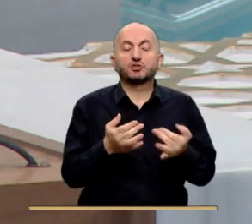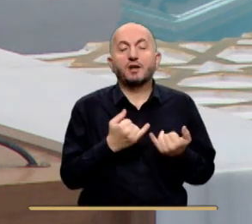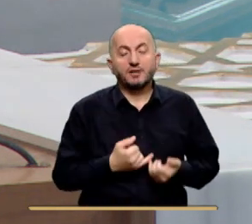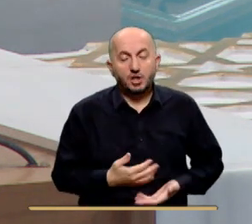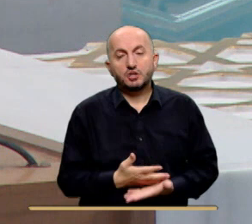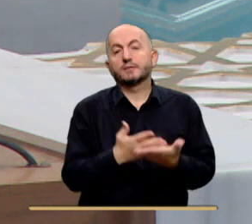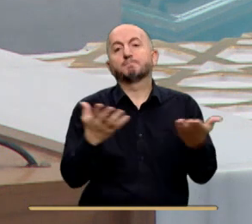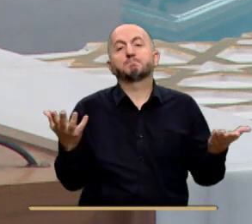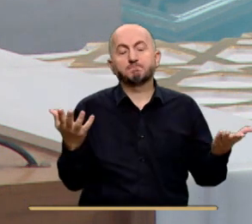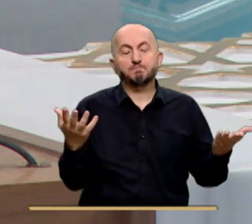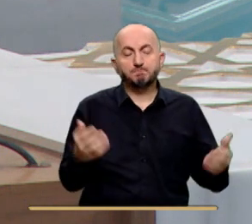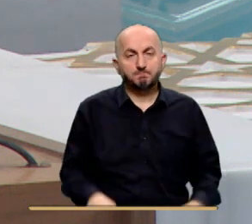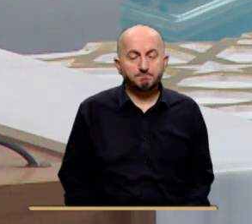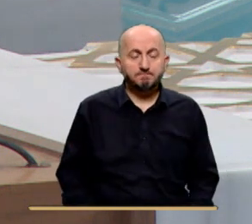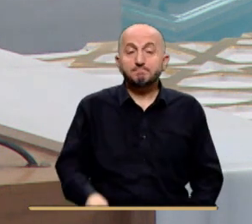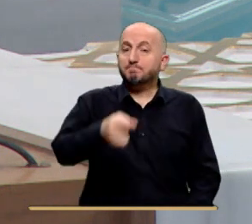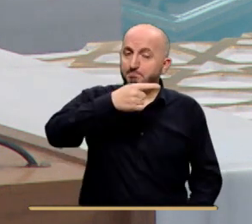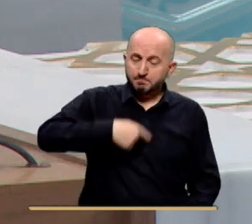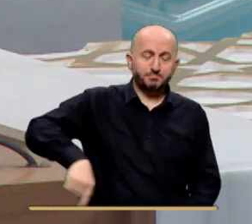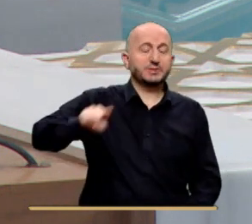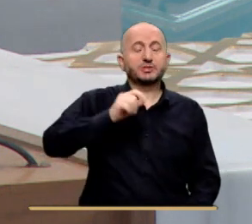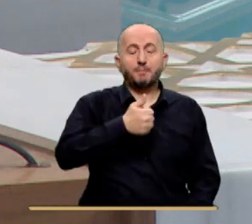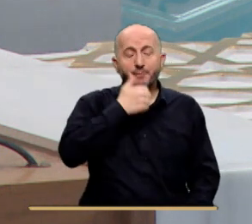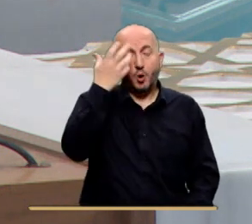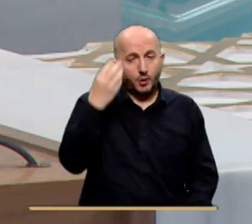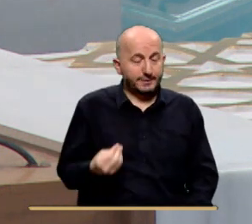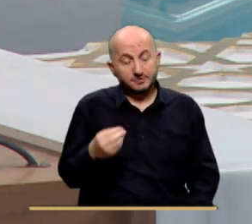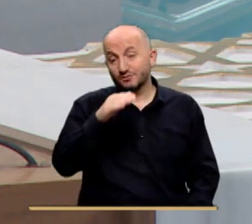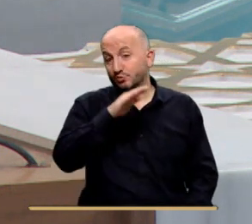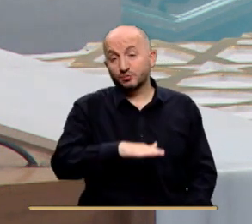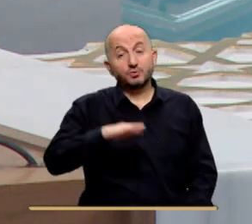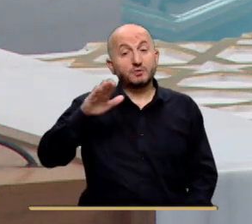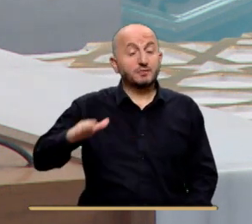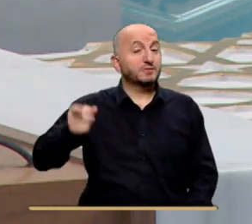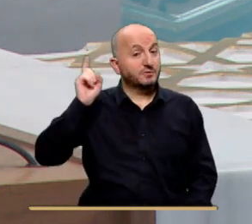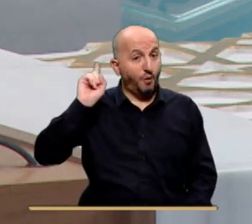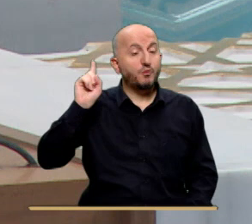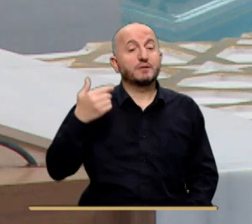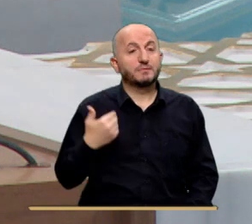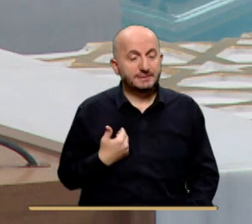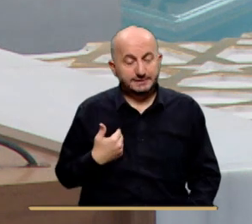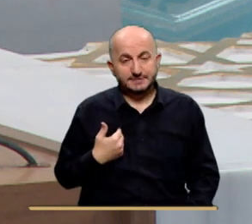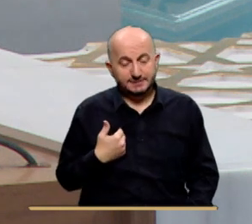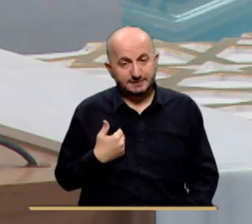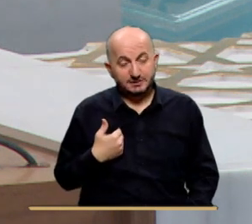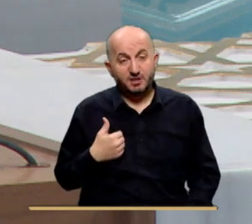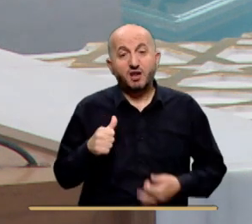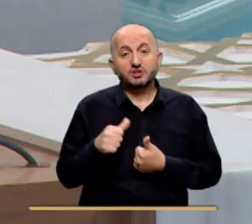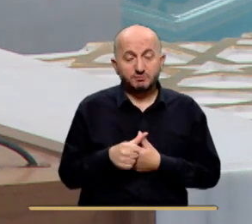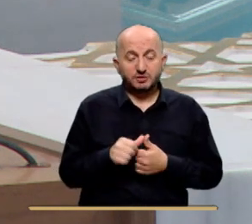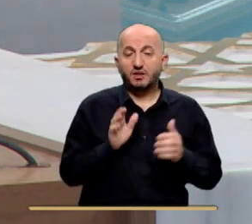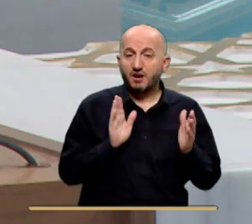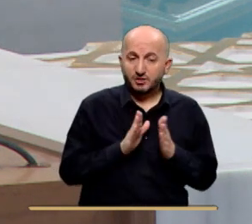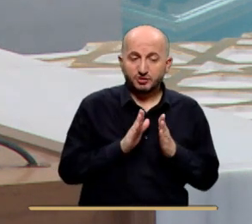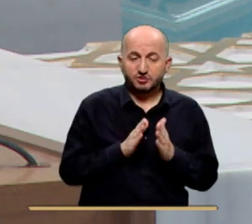kardeşlerim, biz baba olarak çocuklarımızın muallimiyiz. Eşimize